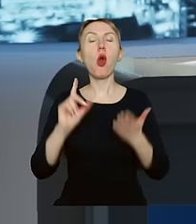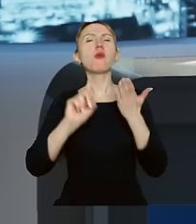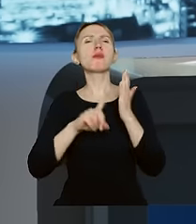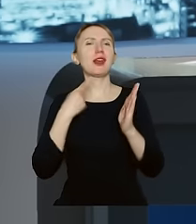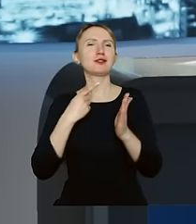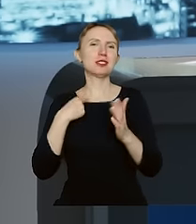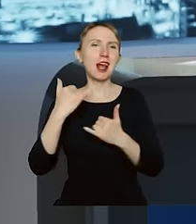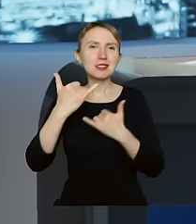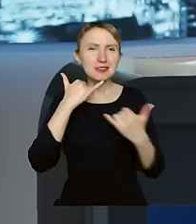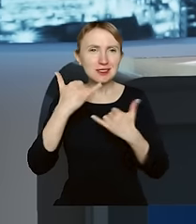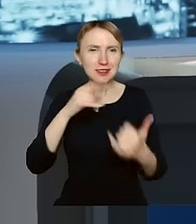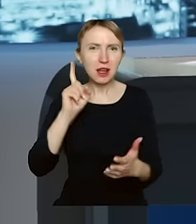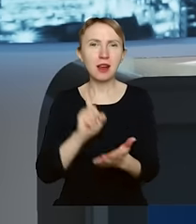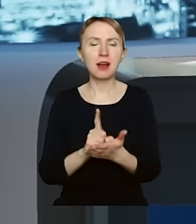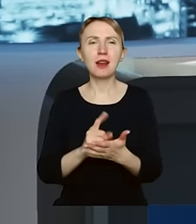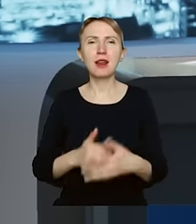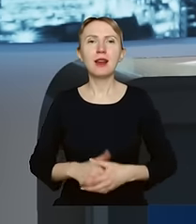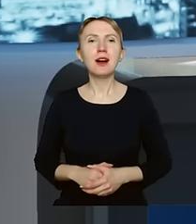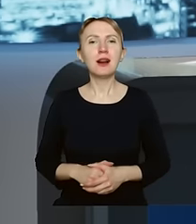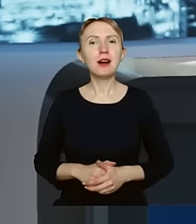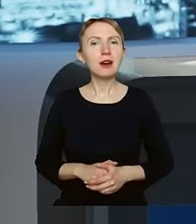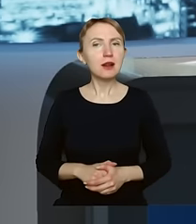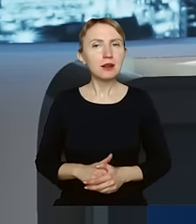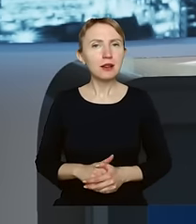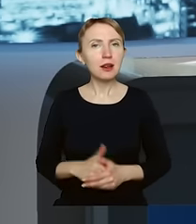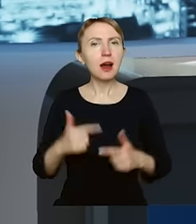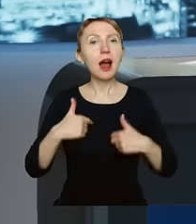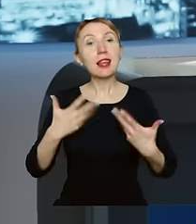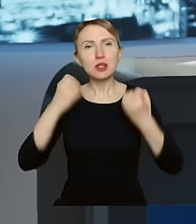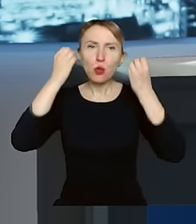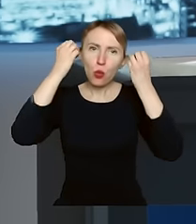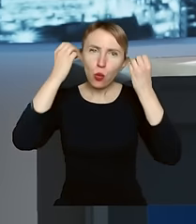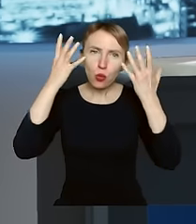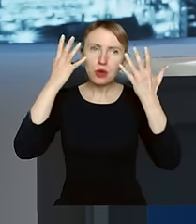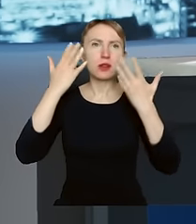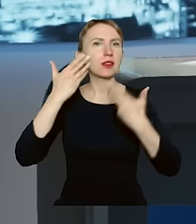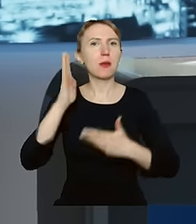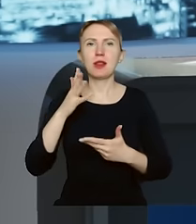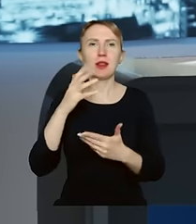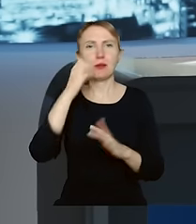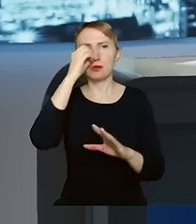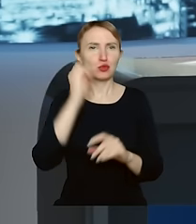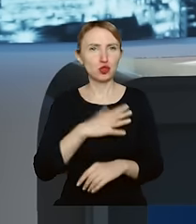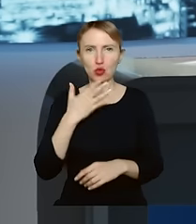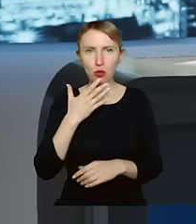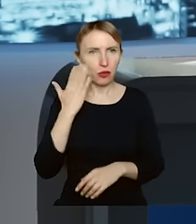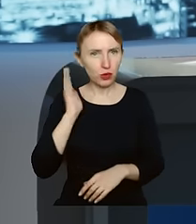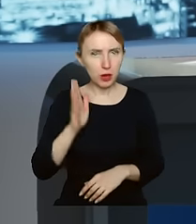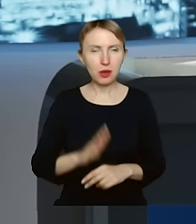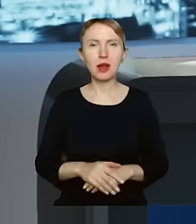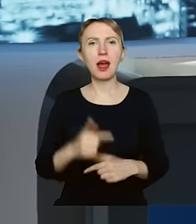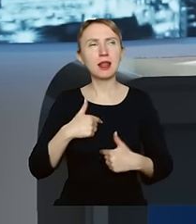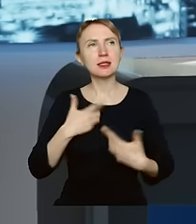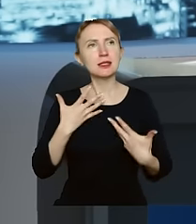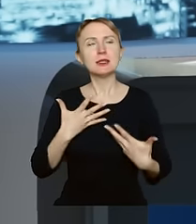dozwoniłem, a oczywiście tam no, chciałem być kulturalny, nie będę używał niecenzurowanych słów, a się cisną na usta, no